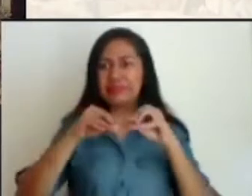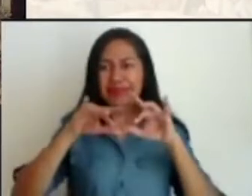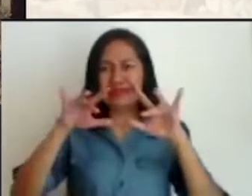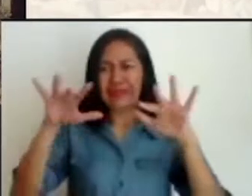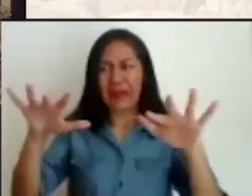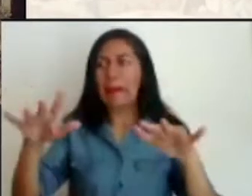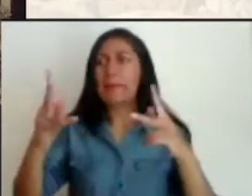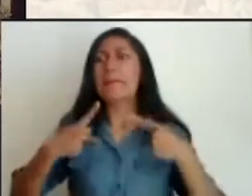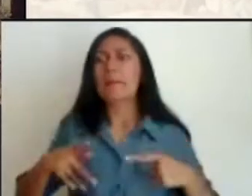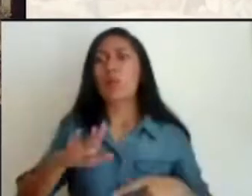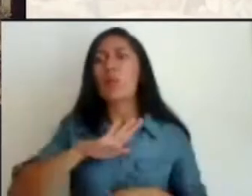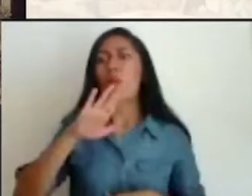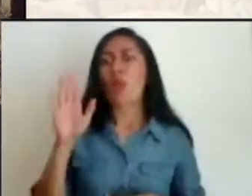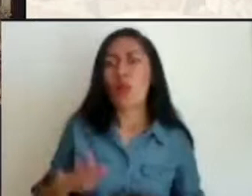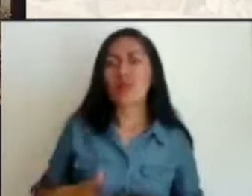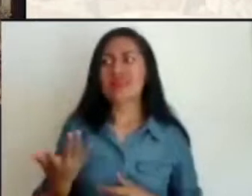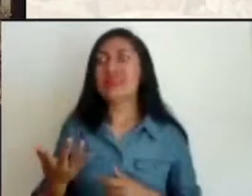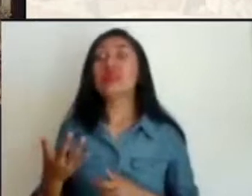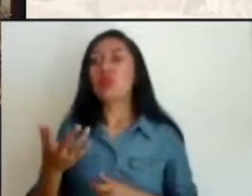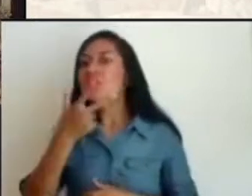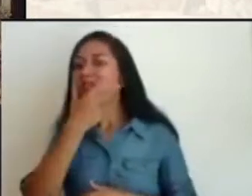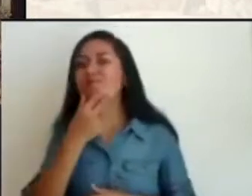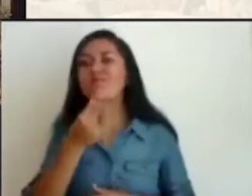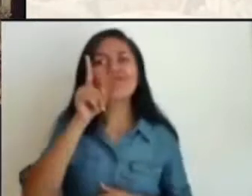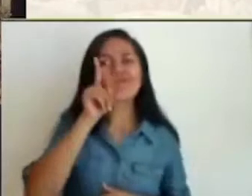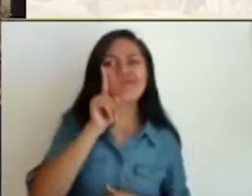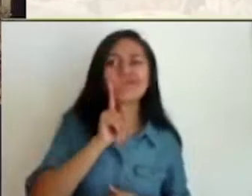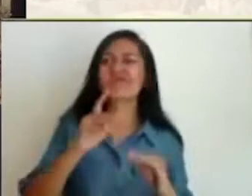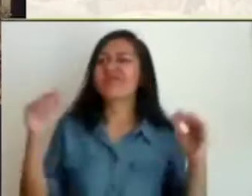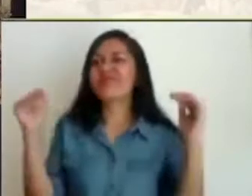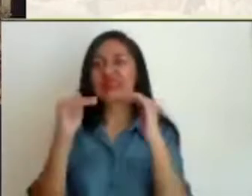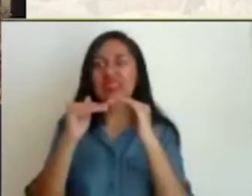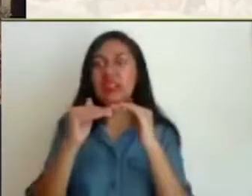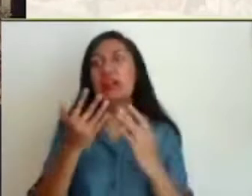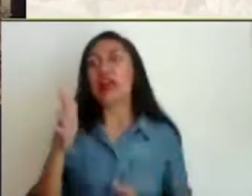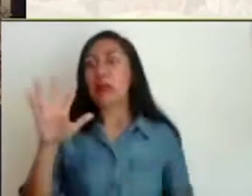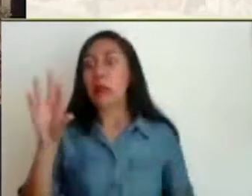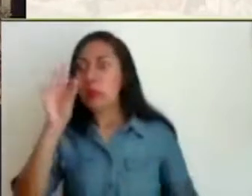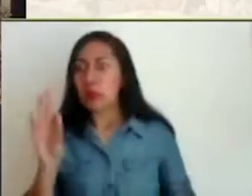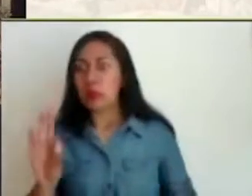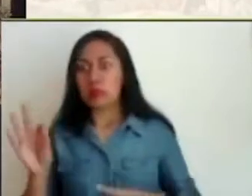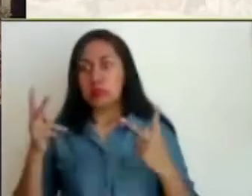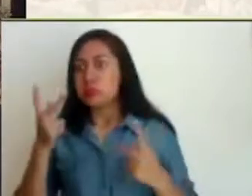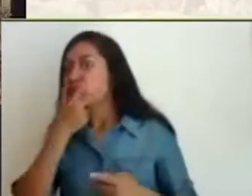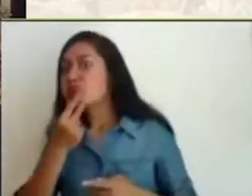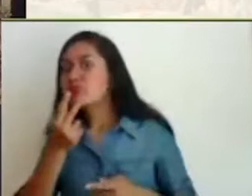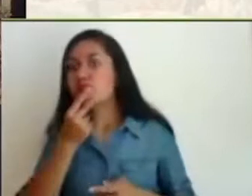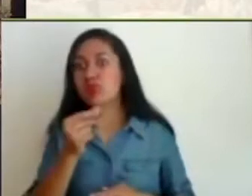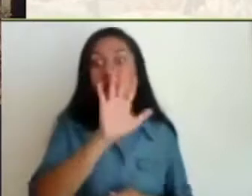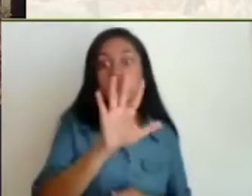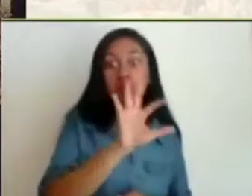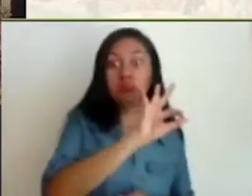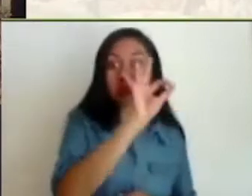mujeres, se plantea 50% y 50%. A forte de un dato de mortalidad così attento,